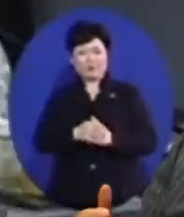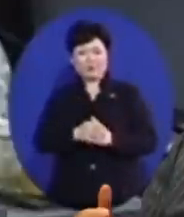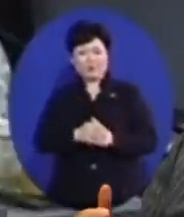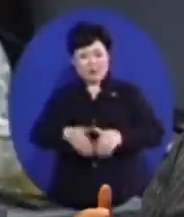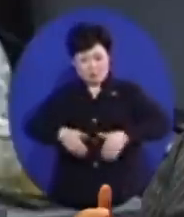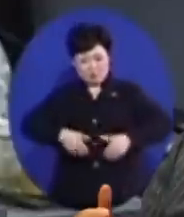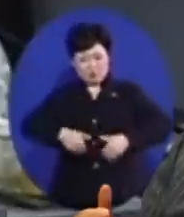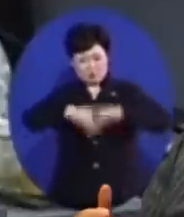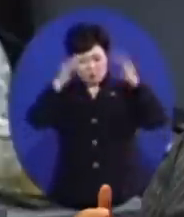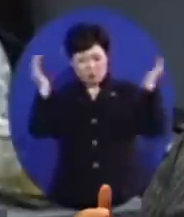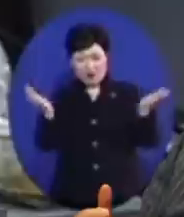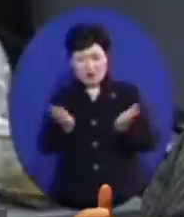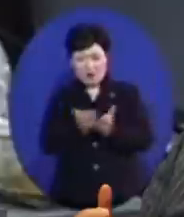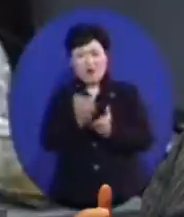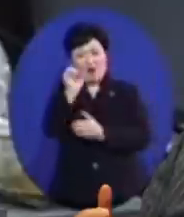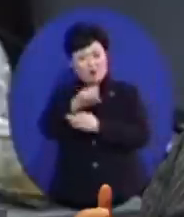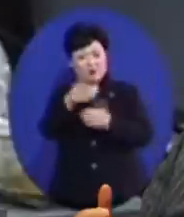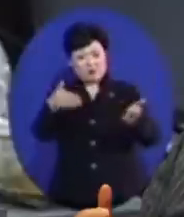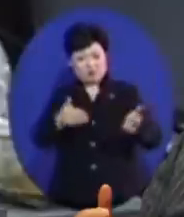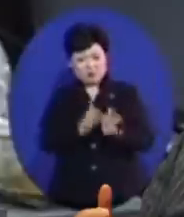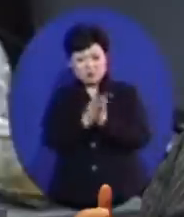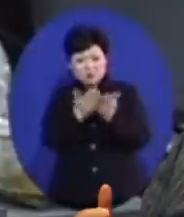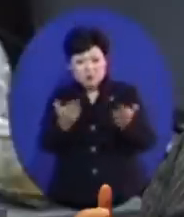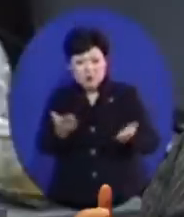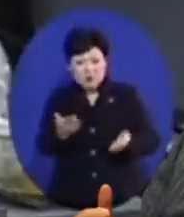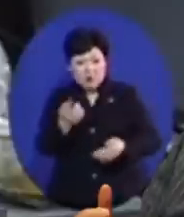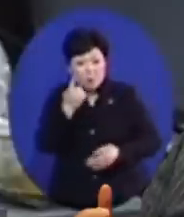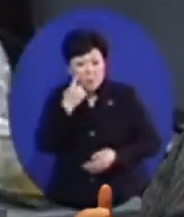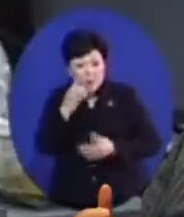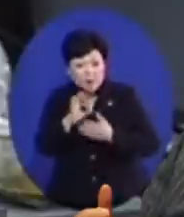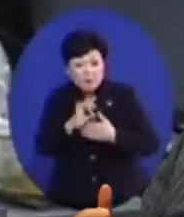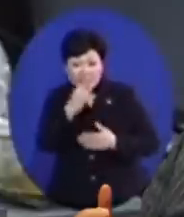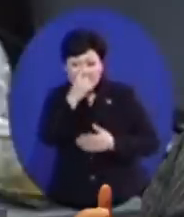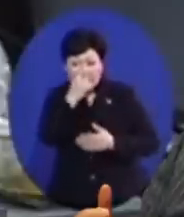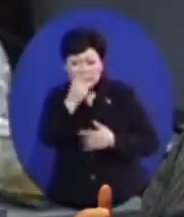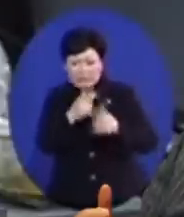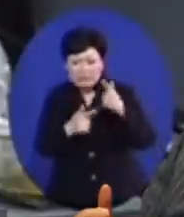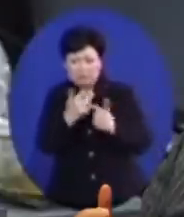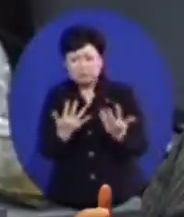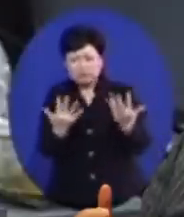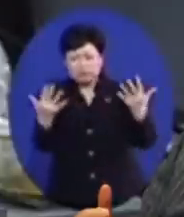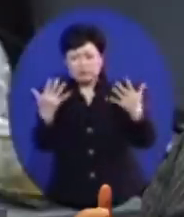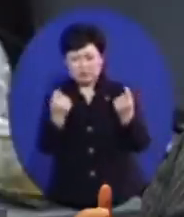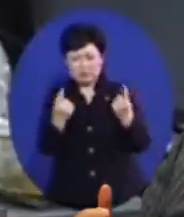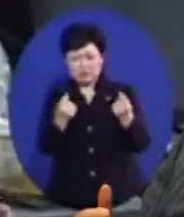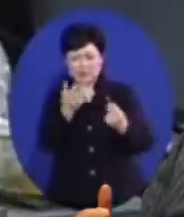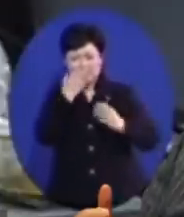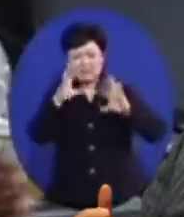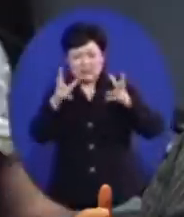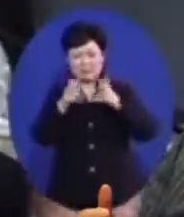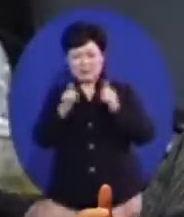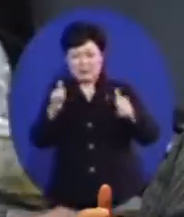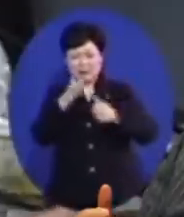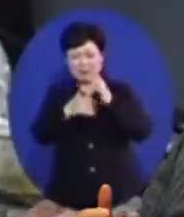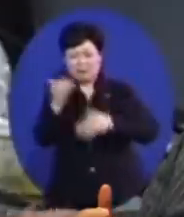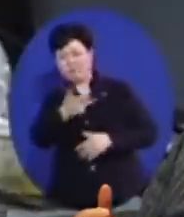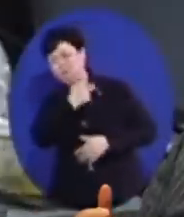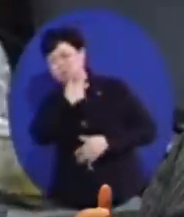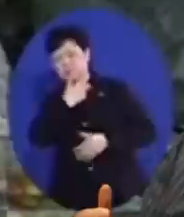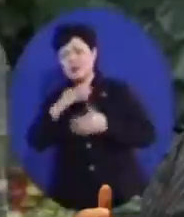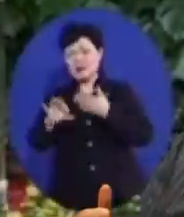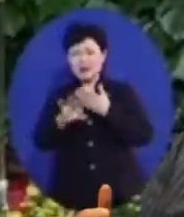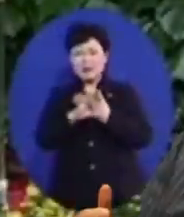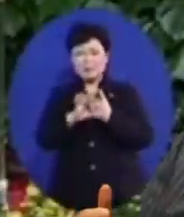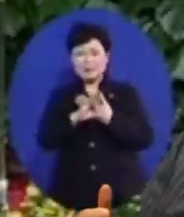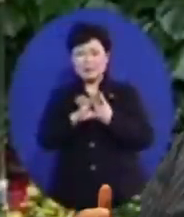필요한 것은 다 공급이 되는데 실상은 가시덩지. 그 이스라엘 백성들이 하나님께 반역하면 하나님이 그